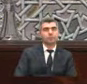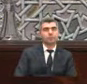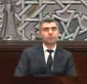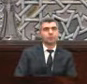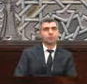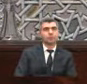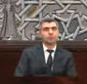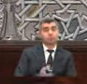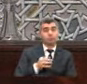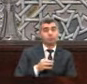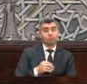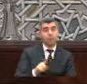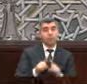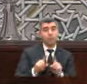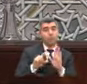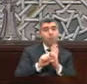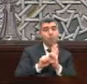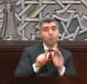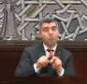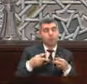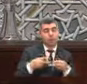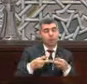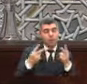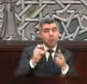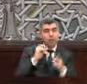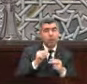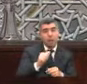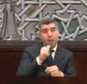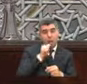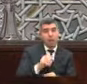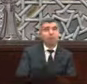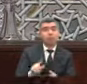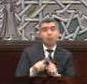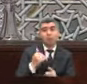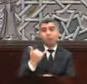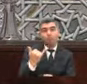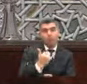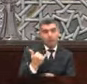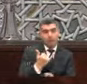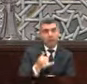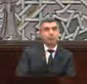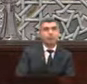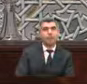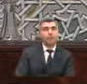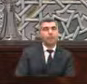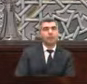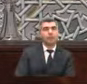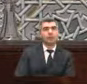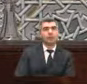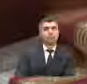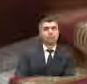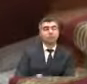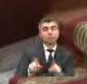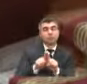بالطبع هذا الموضوع ديال العرض المائي هو موضوع مهم وأساسي، ينبني أساسا